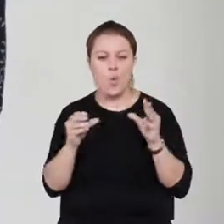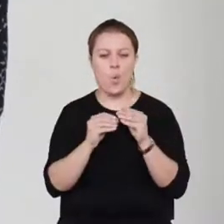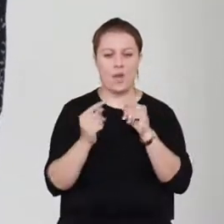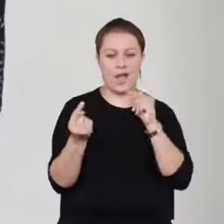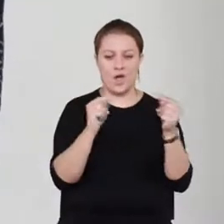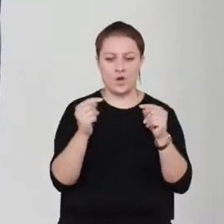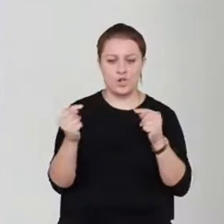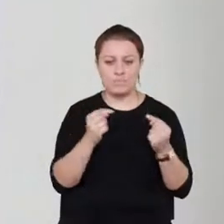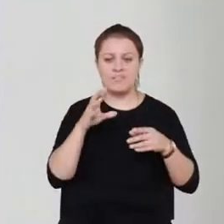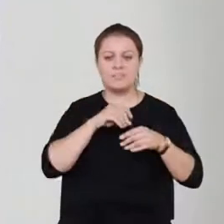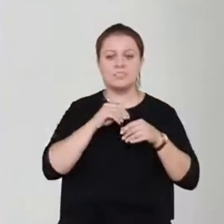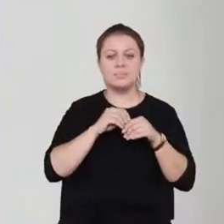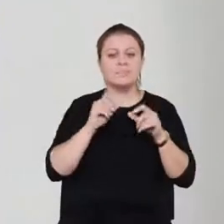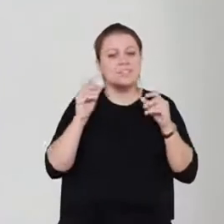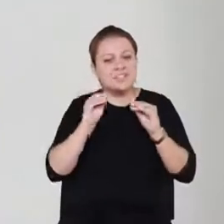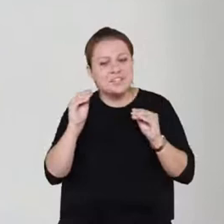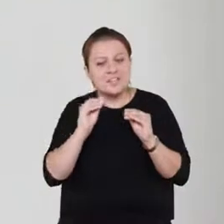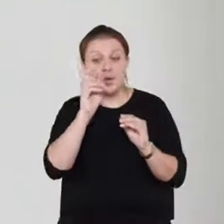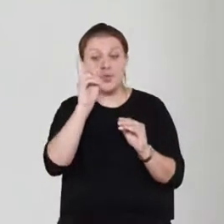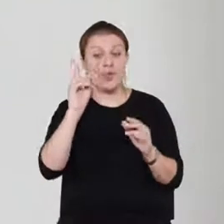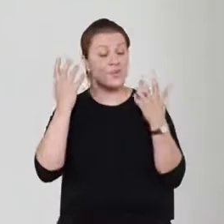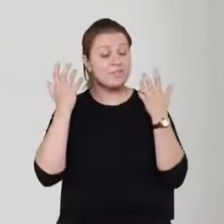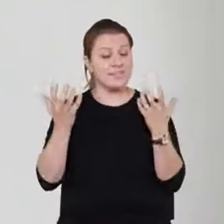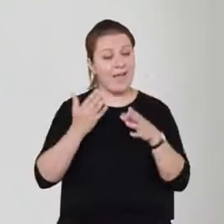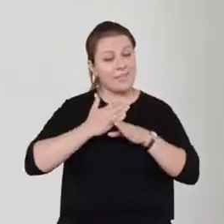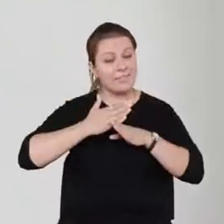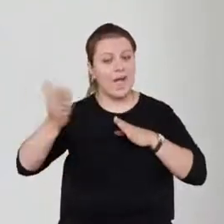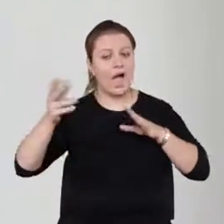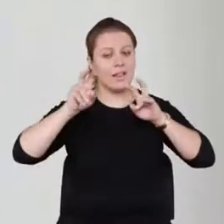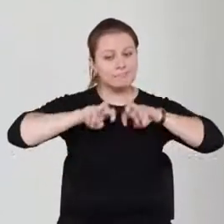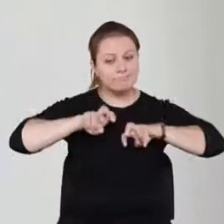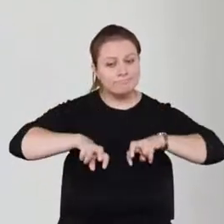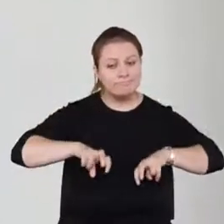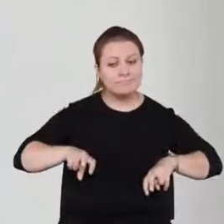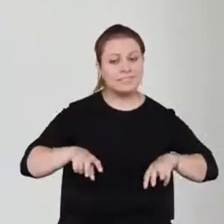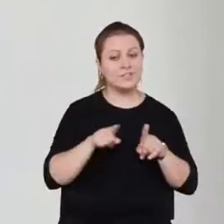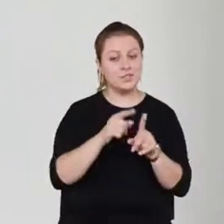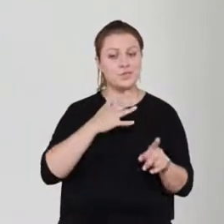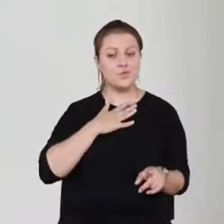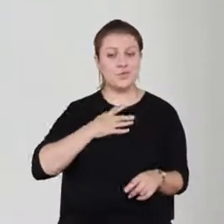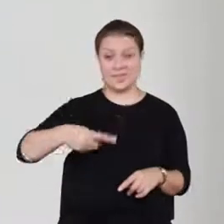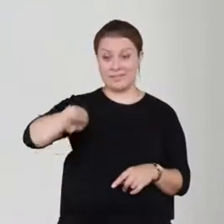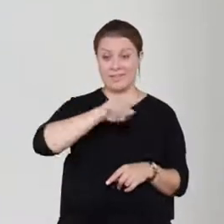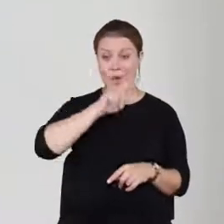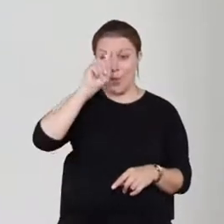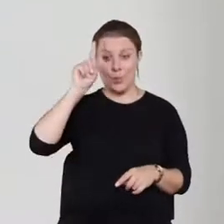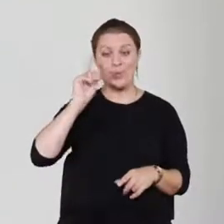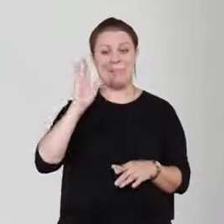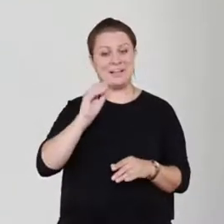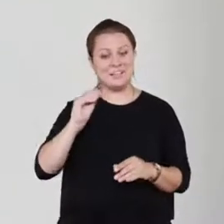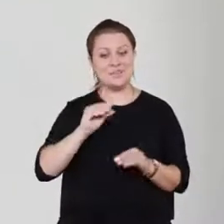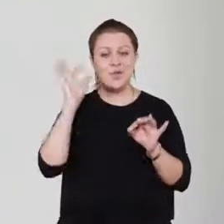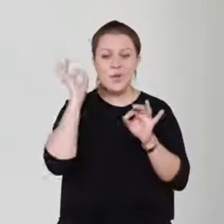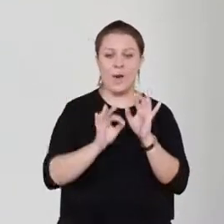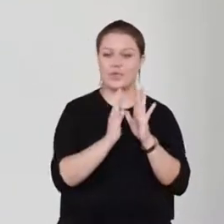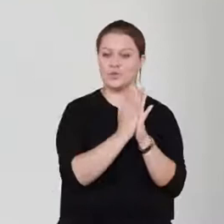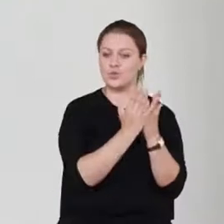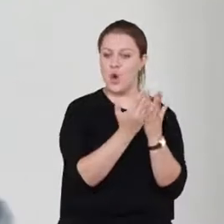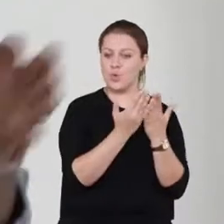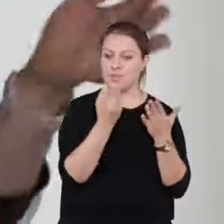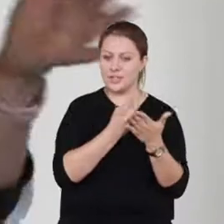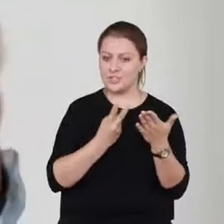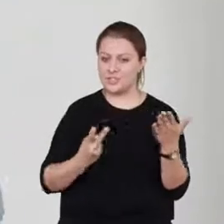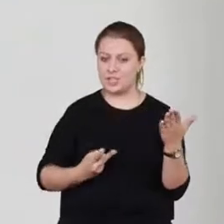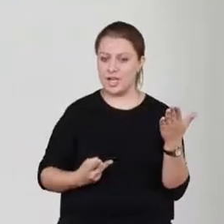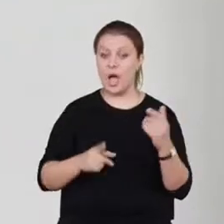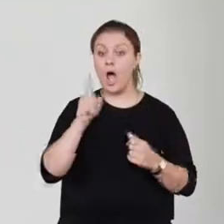do dalszych poszukiwań i mam nadzieję, że Państwo to uczynią. Natomiast jeszcze chciałam dopytać o to,